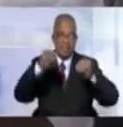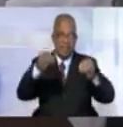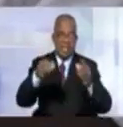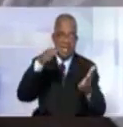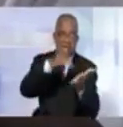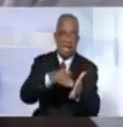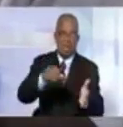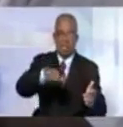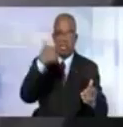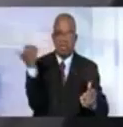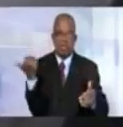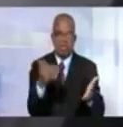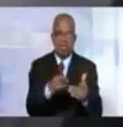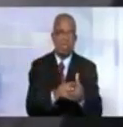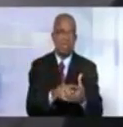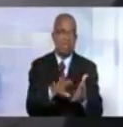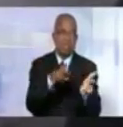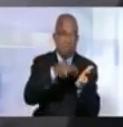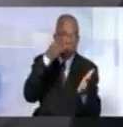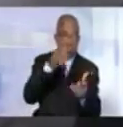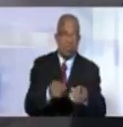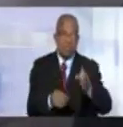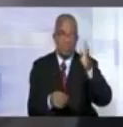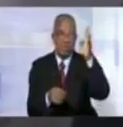voici leur donnant